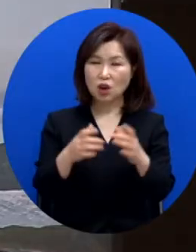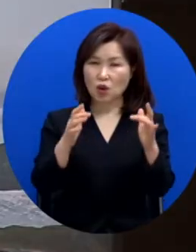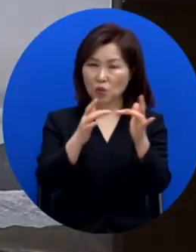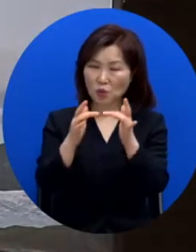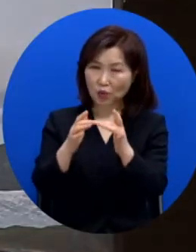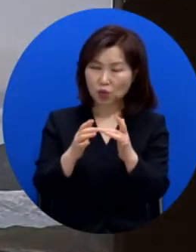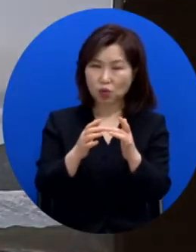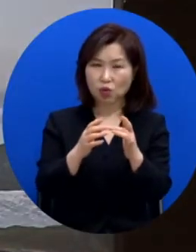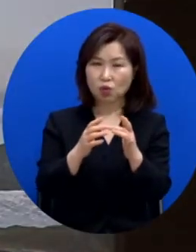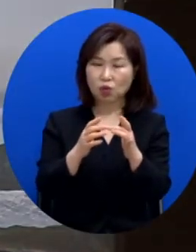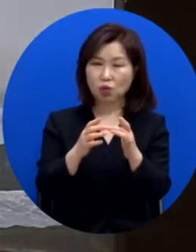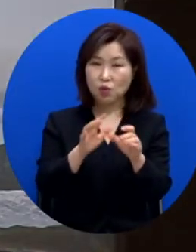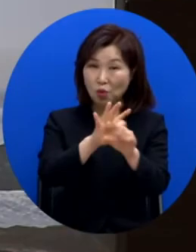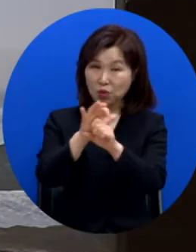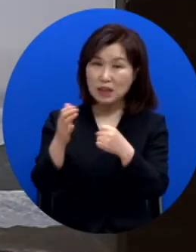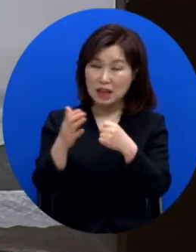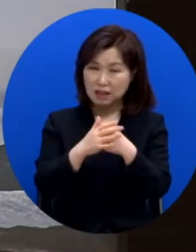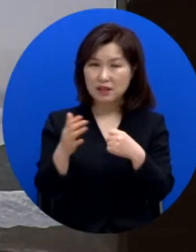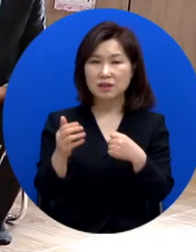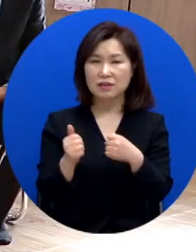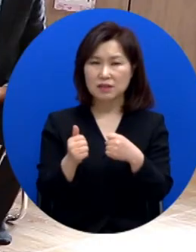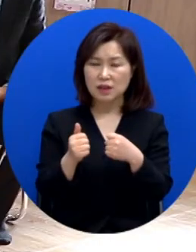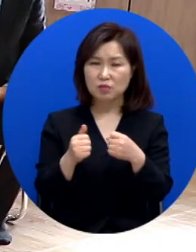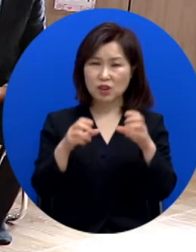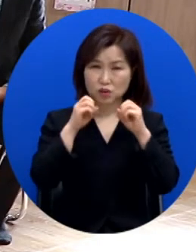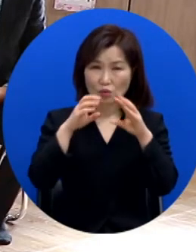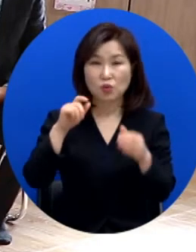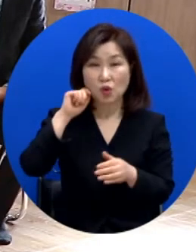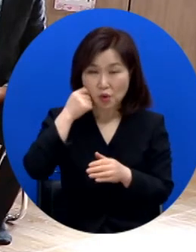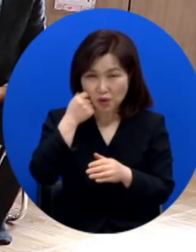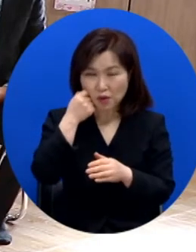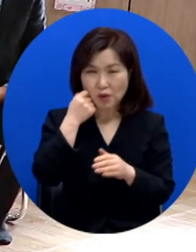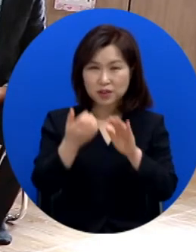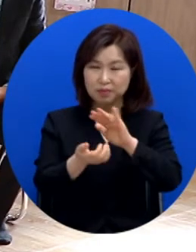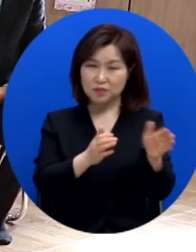상황에서 효과적인 b 다면 전도를 위해 말은 드십니다